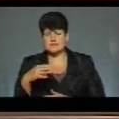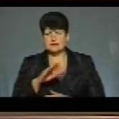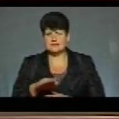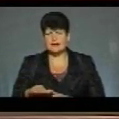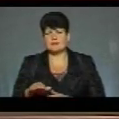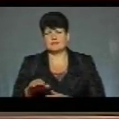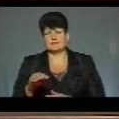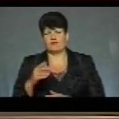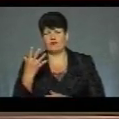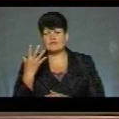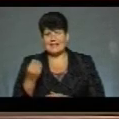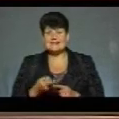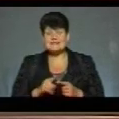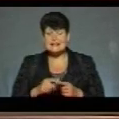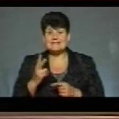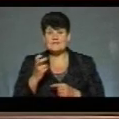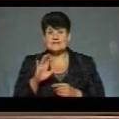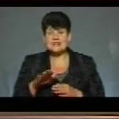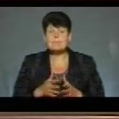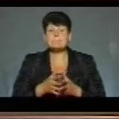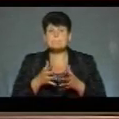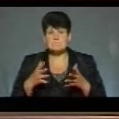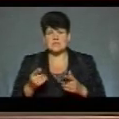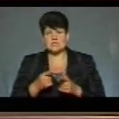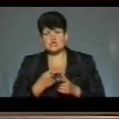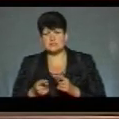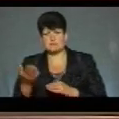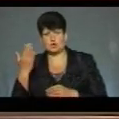день. Це на 200 дітей більше, аніж минулого місяця,